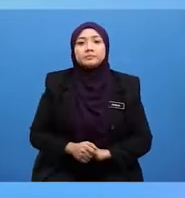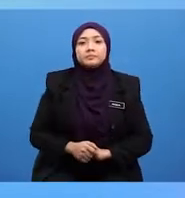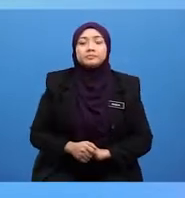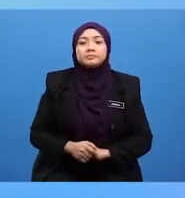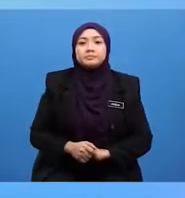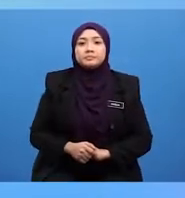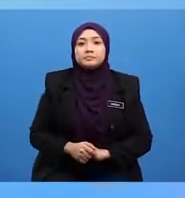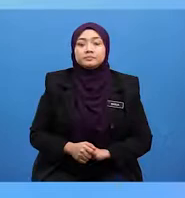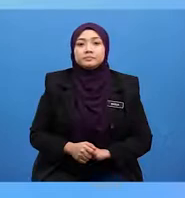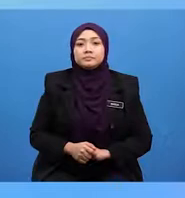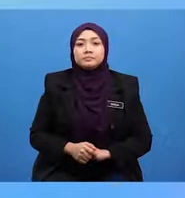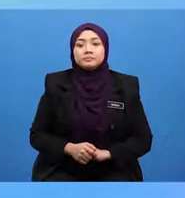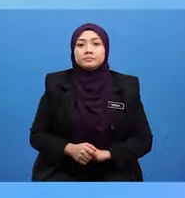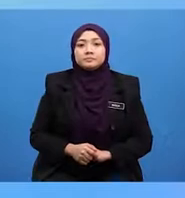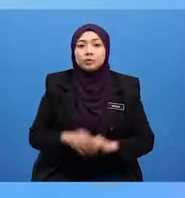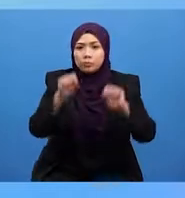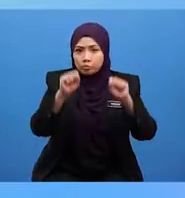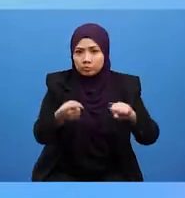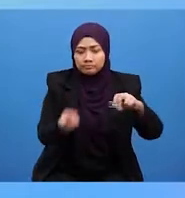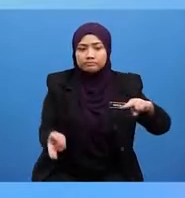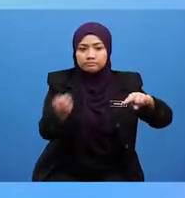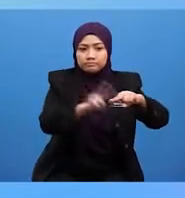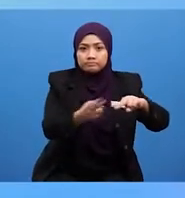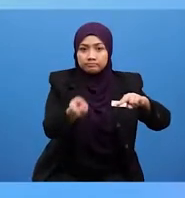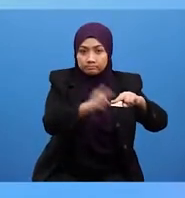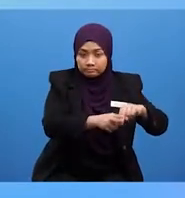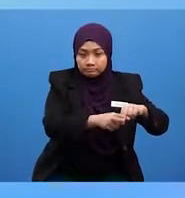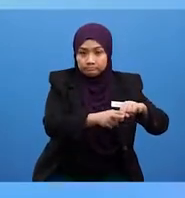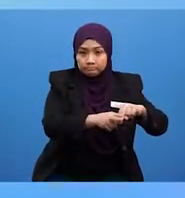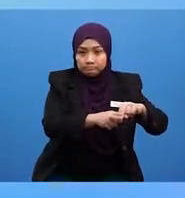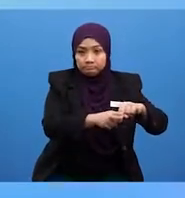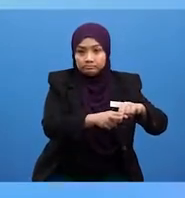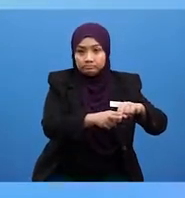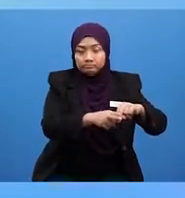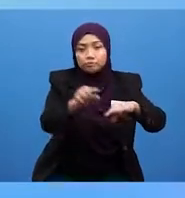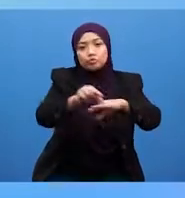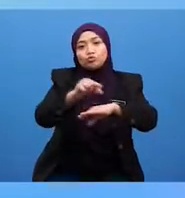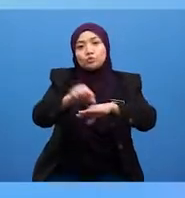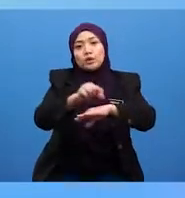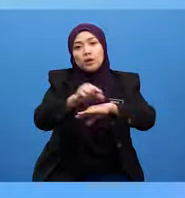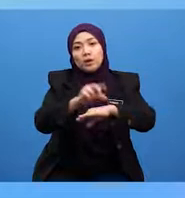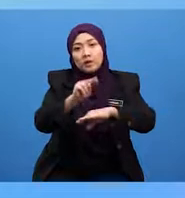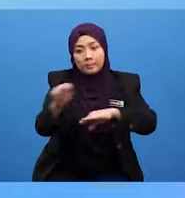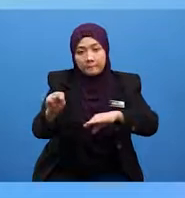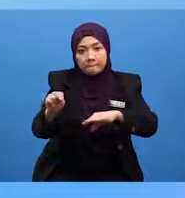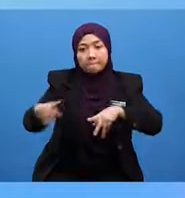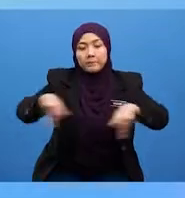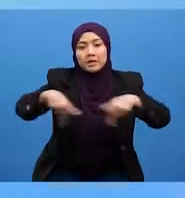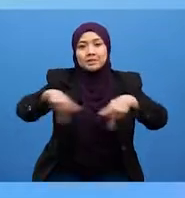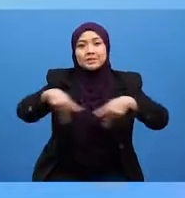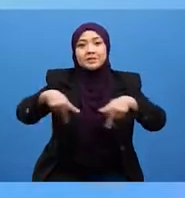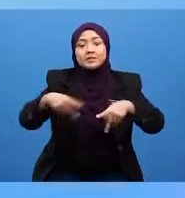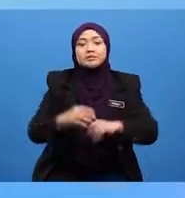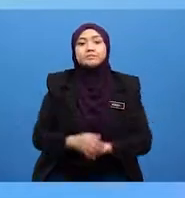Ini dapat mempertingkatkan kegunaan plastik. Plastik